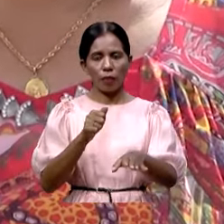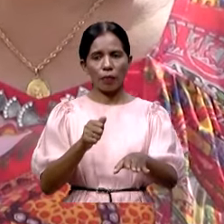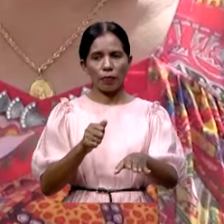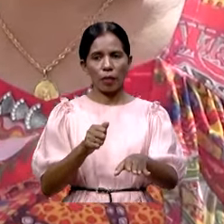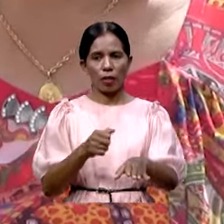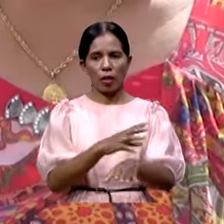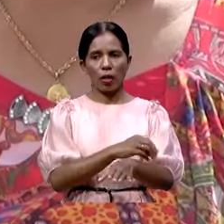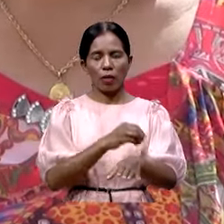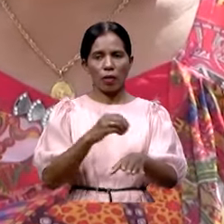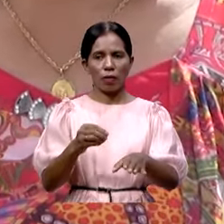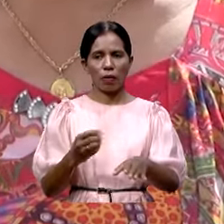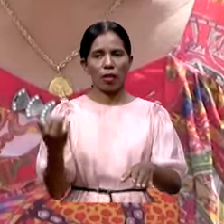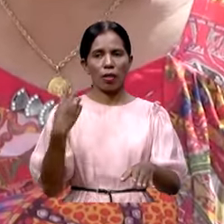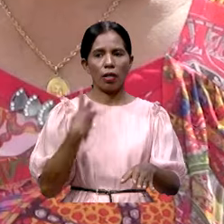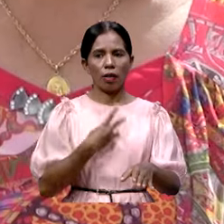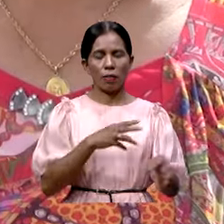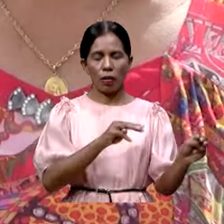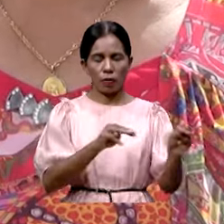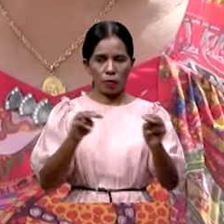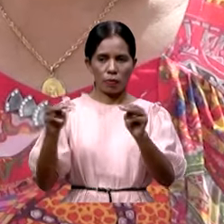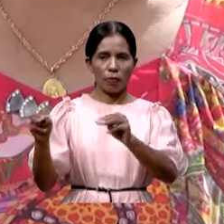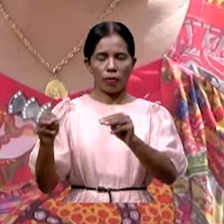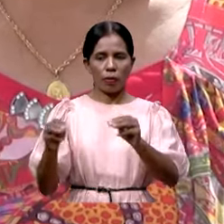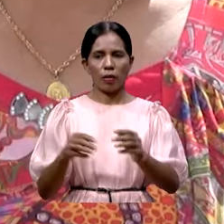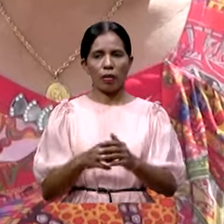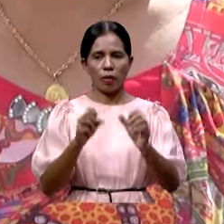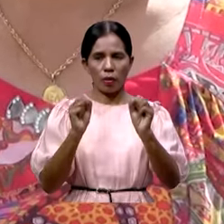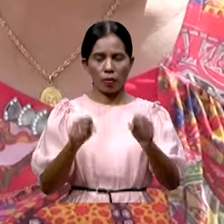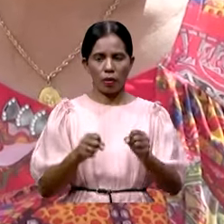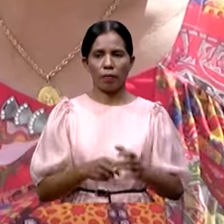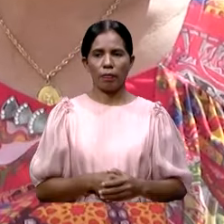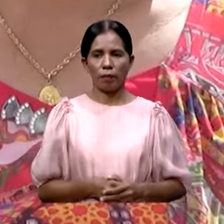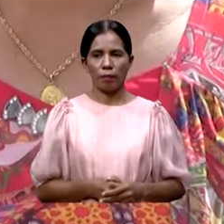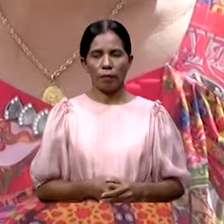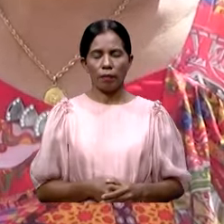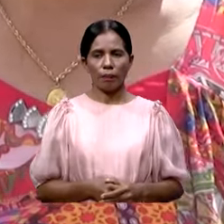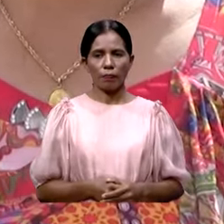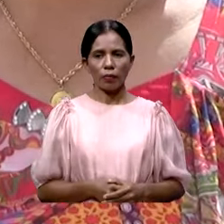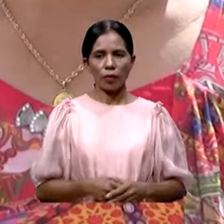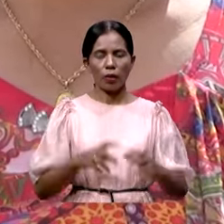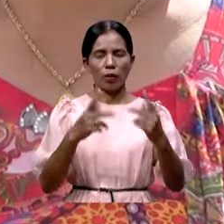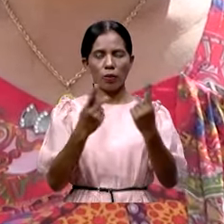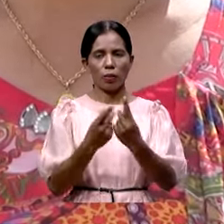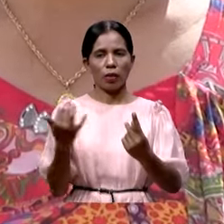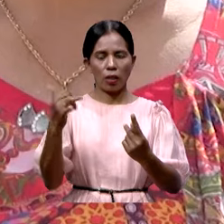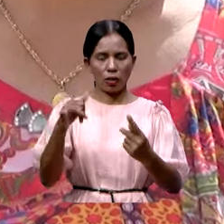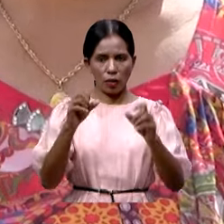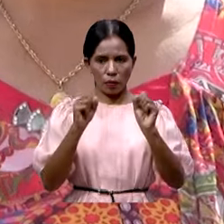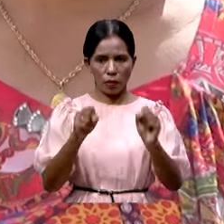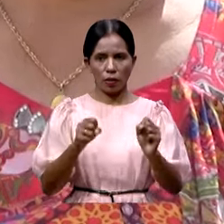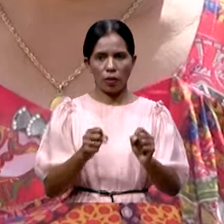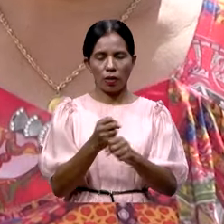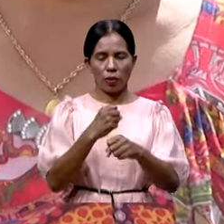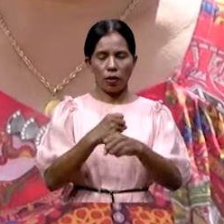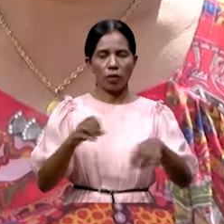o kona krikir kari ambele muda tamak fal tebe fatih nabe pada hudi nune kumpainya atu bele halau